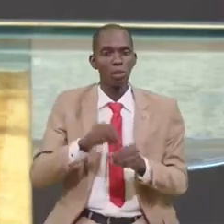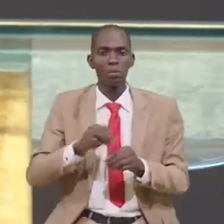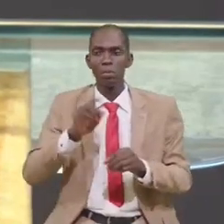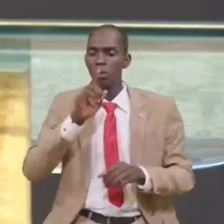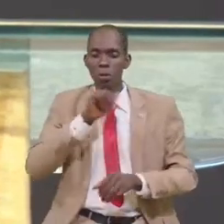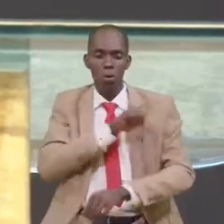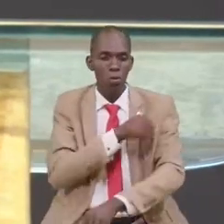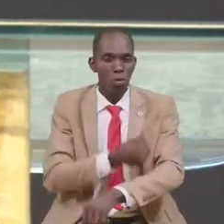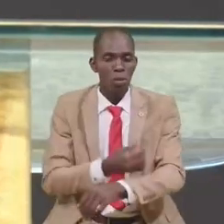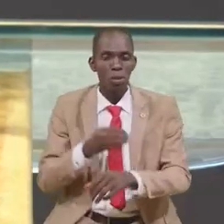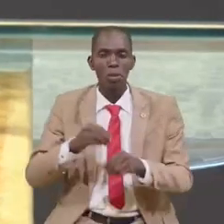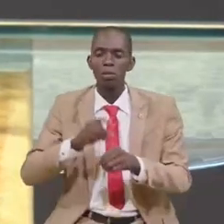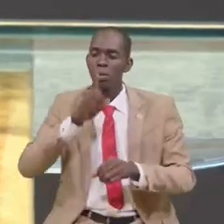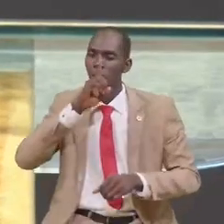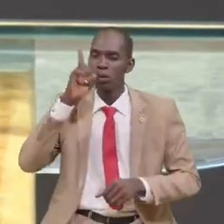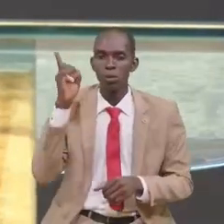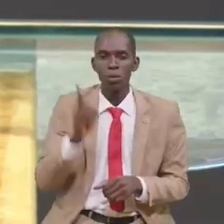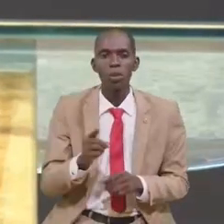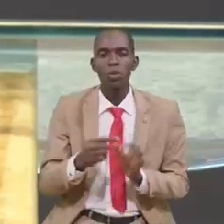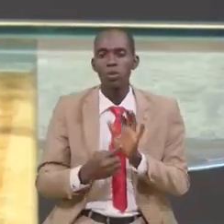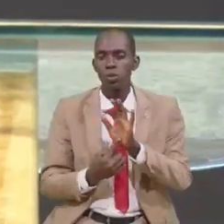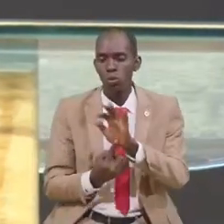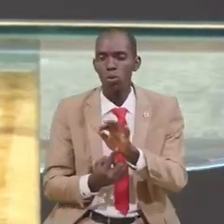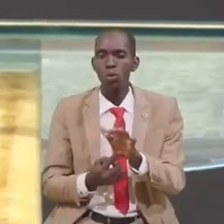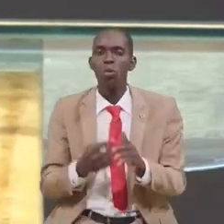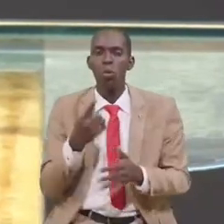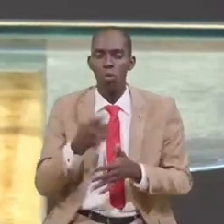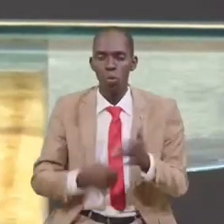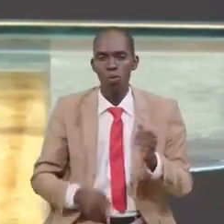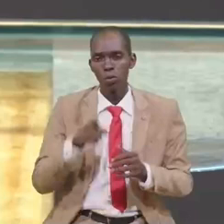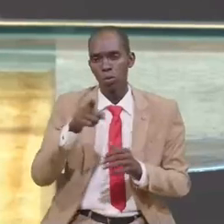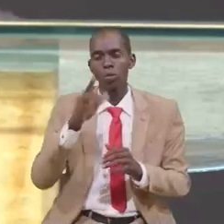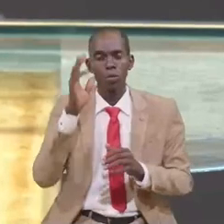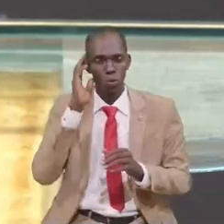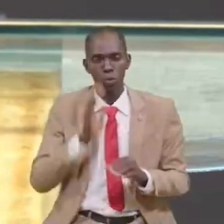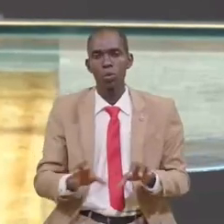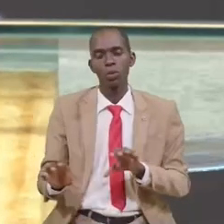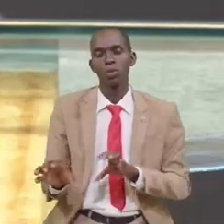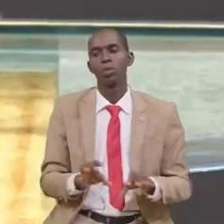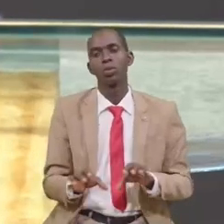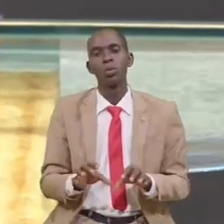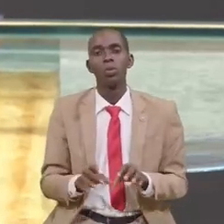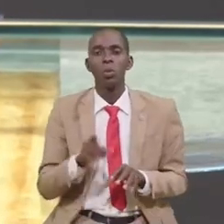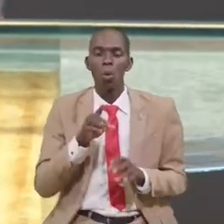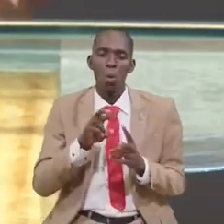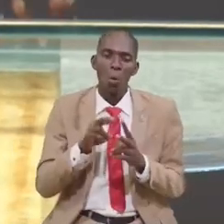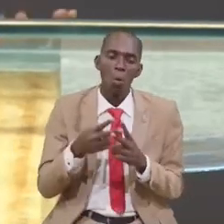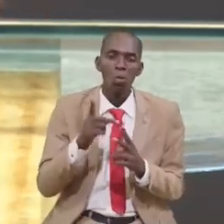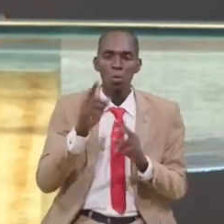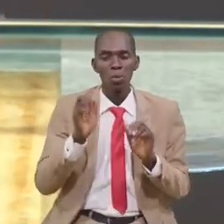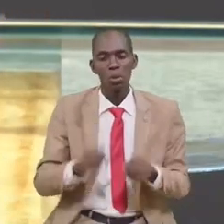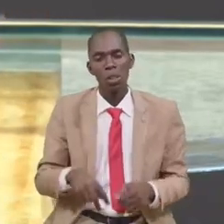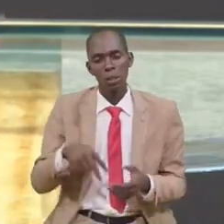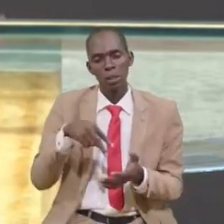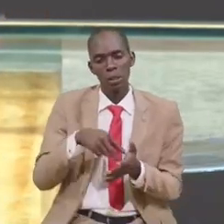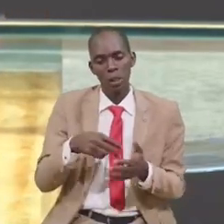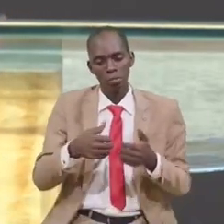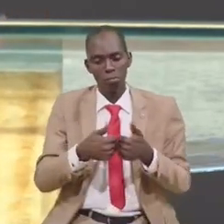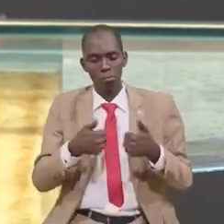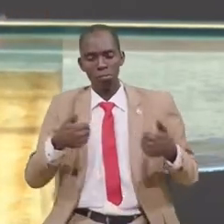avec assurance, peut dire ce que vous allez faire. Vous pouvez sinon tenir